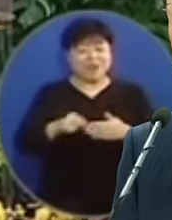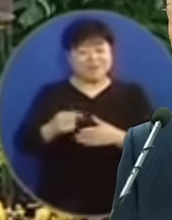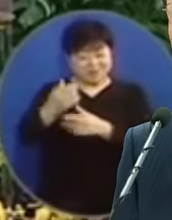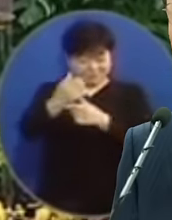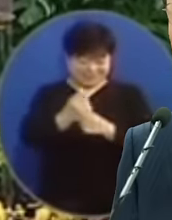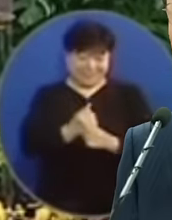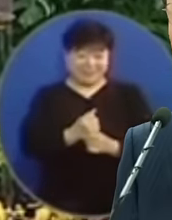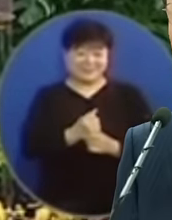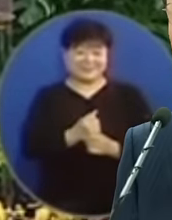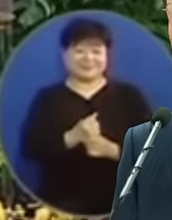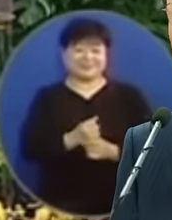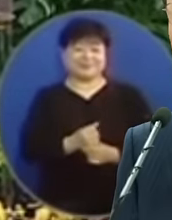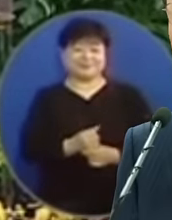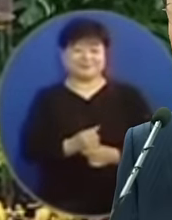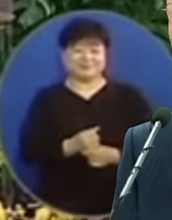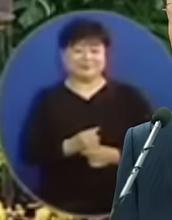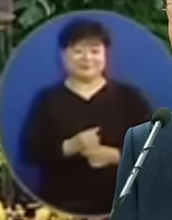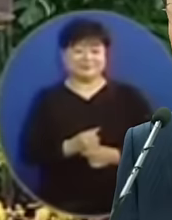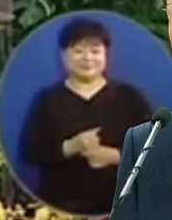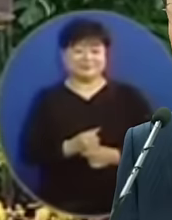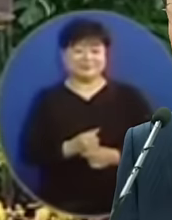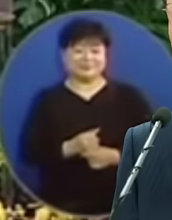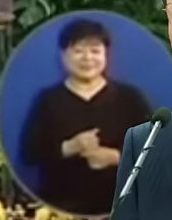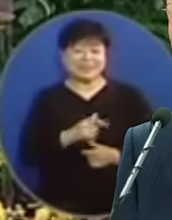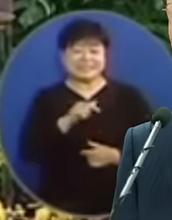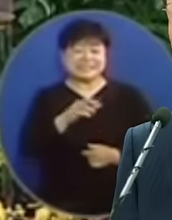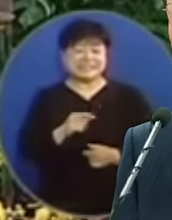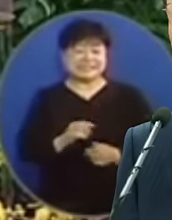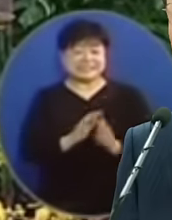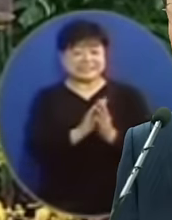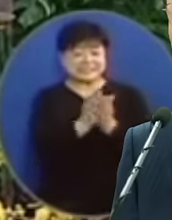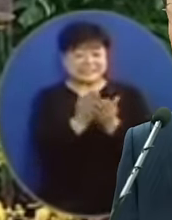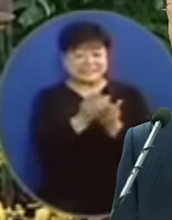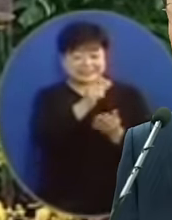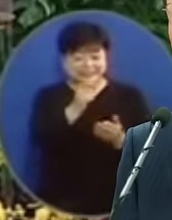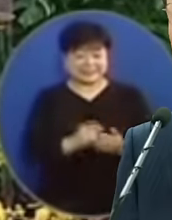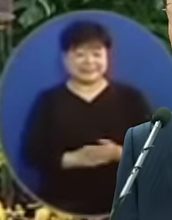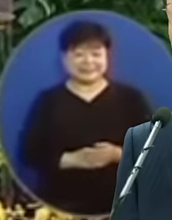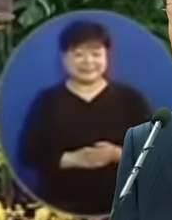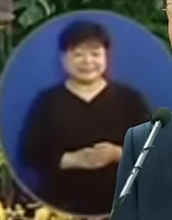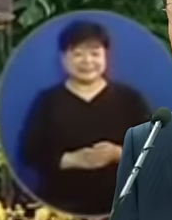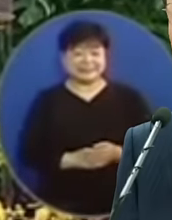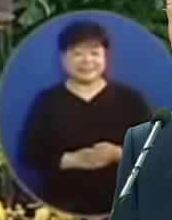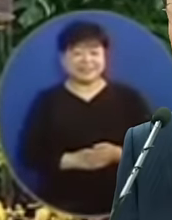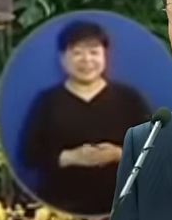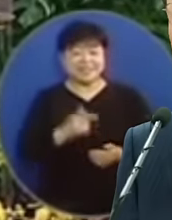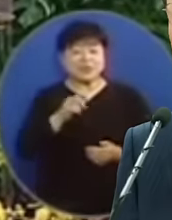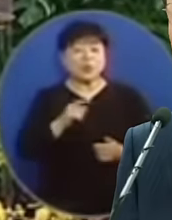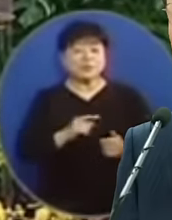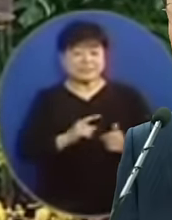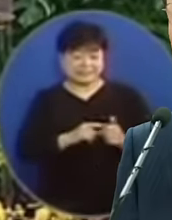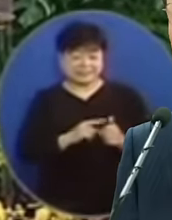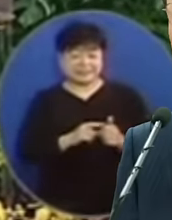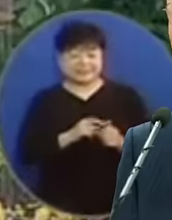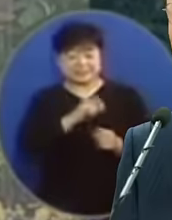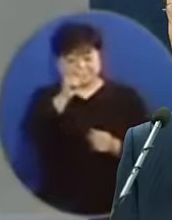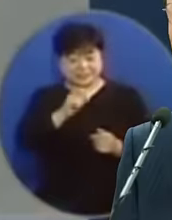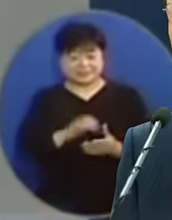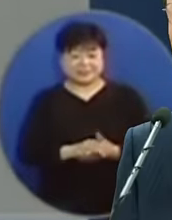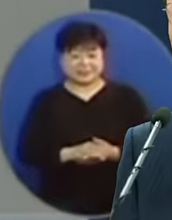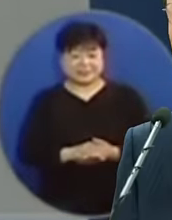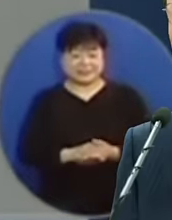되는 것입니다. 그리스인 조르바를 쓴 그리스 대표적인 작가 니코스 카잔스키는 이런 말을